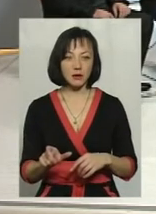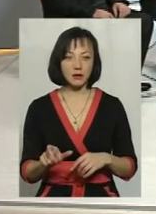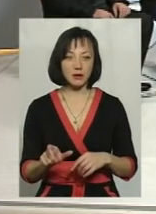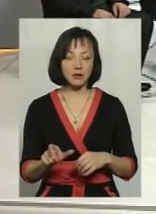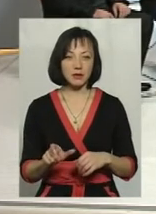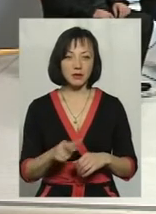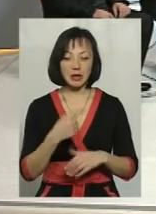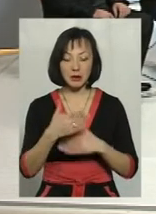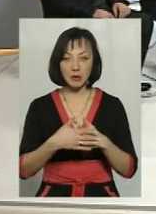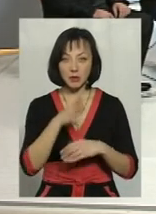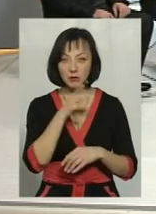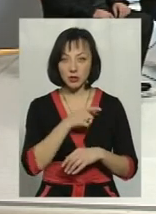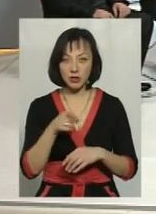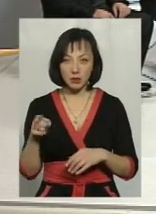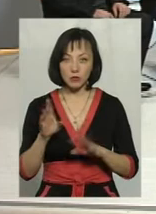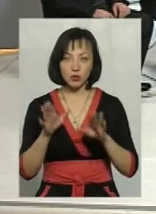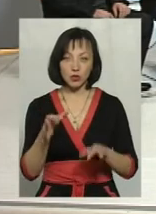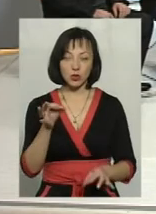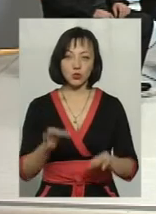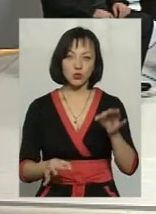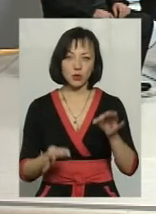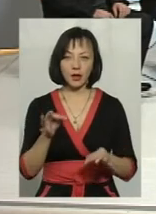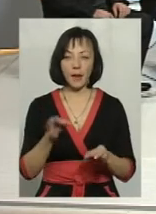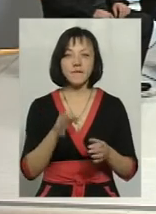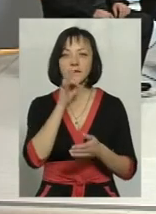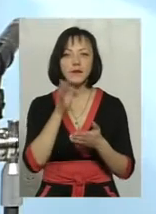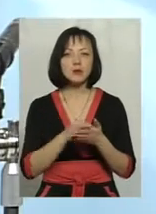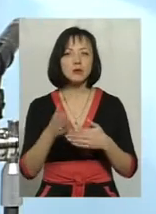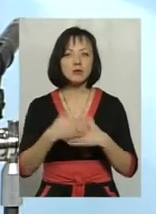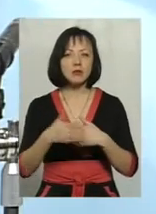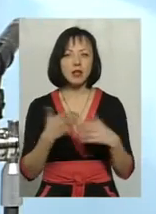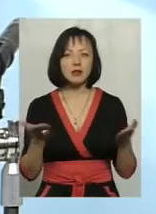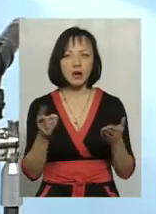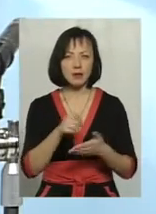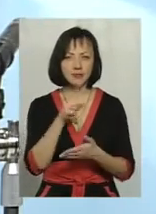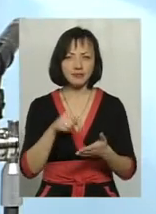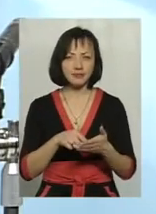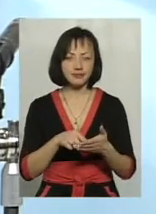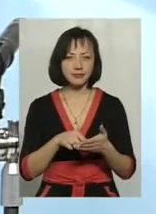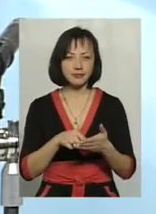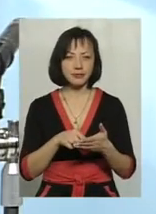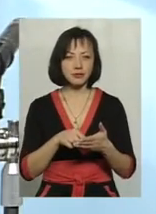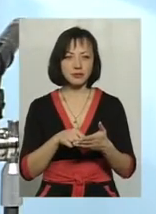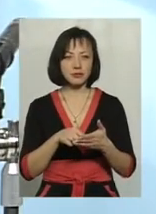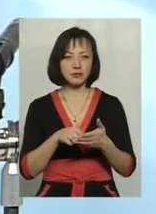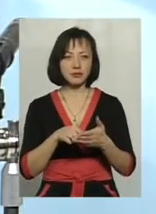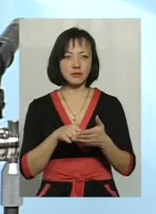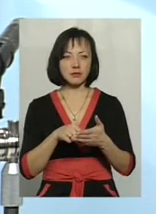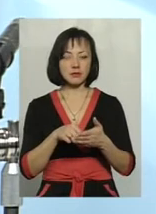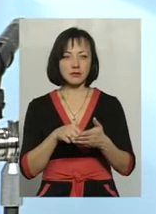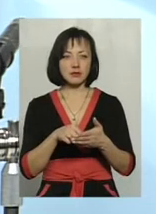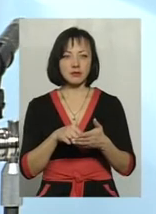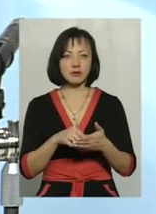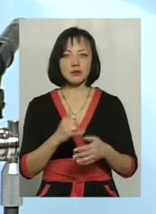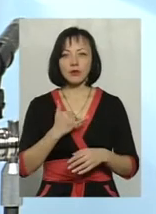найближчим часом вже сяде на лаву підсудних. А яка відповідальність за такі злочини? Відповідальність, ну, як в